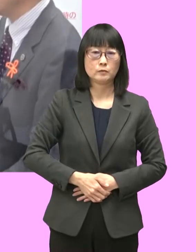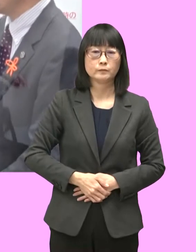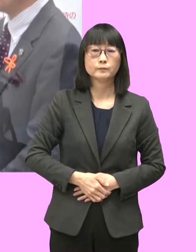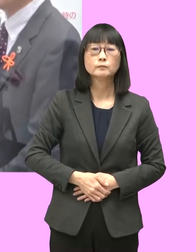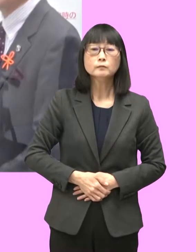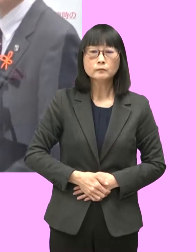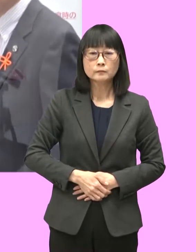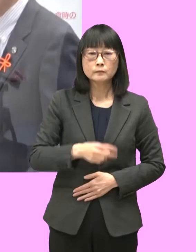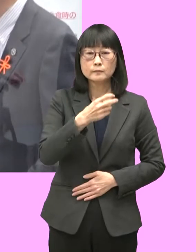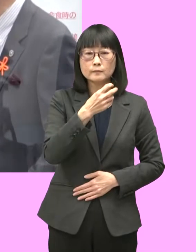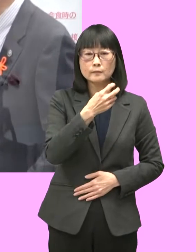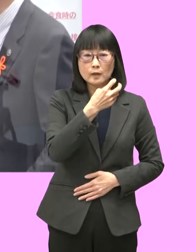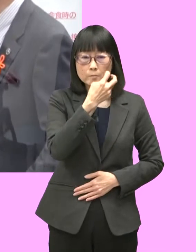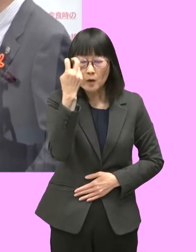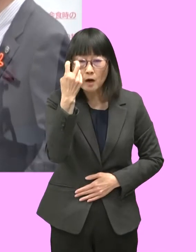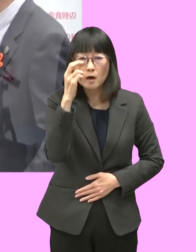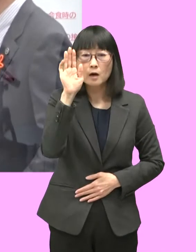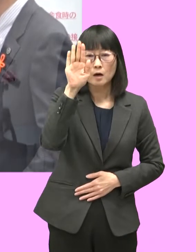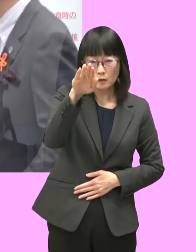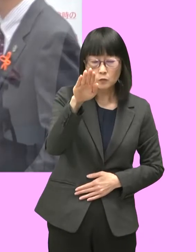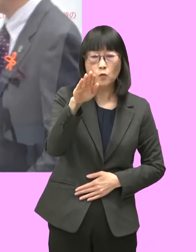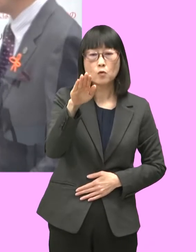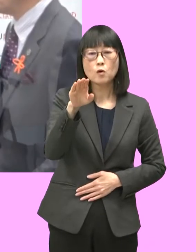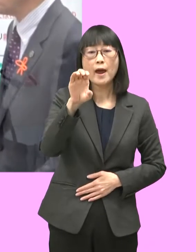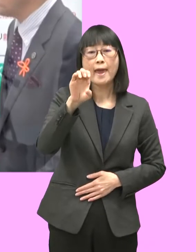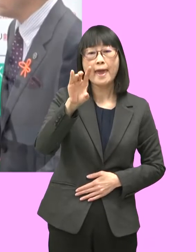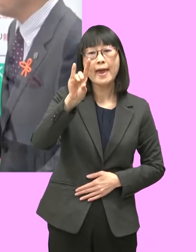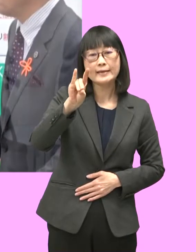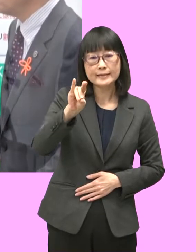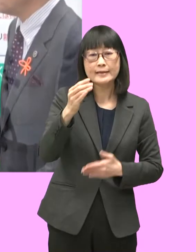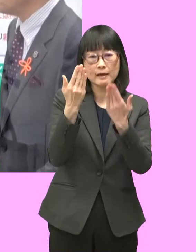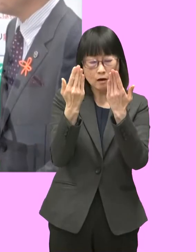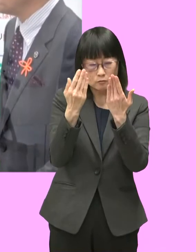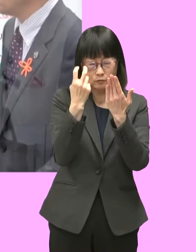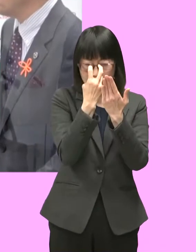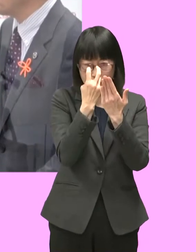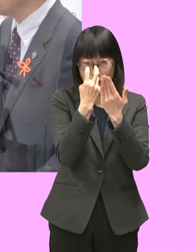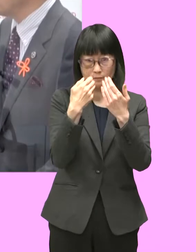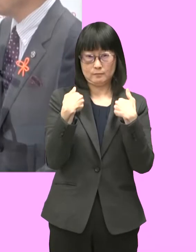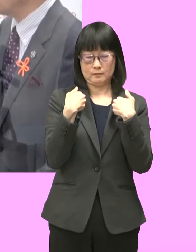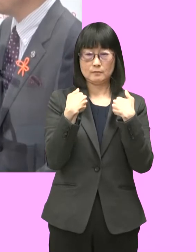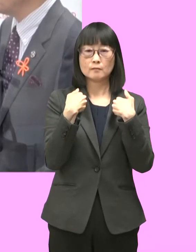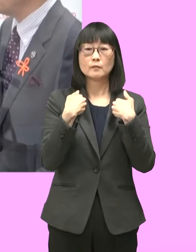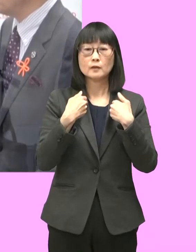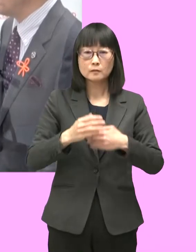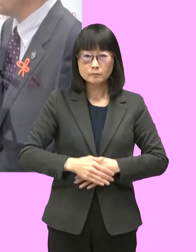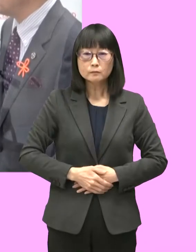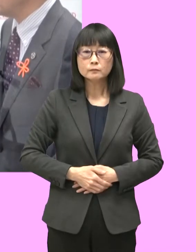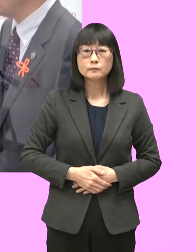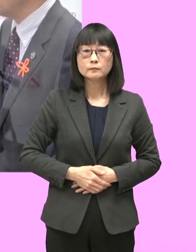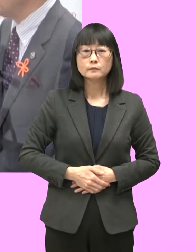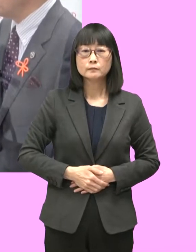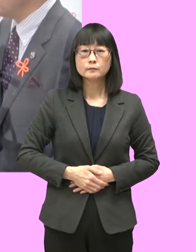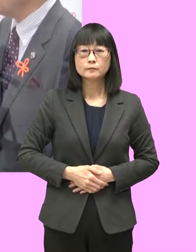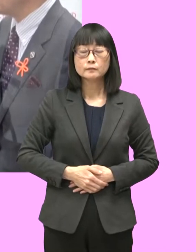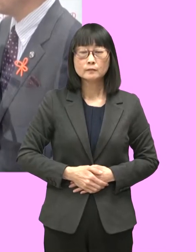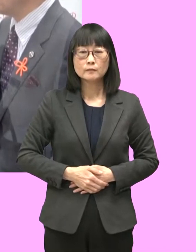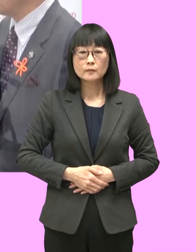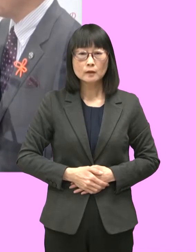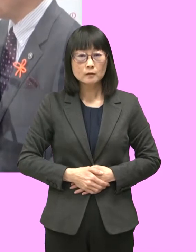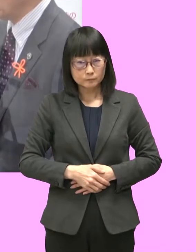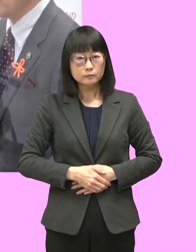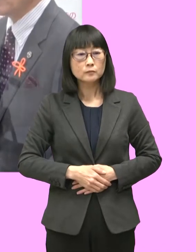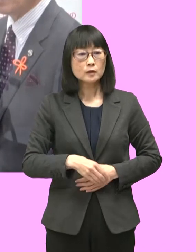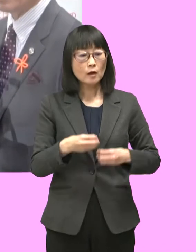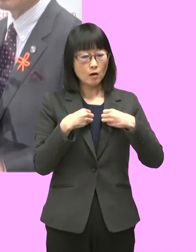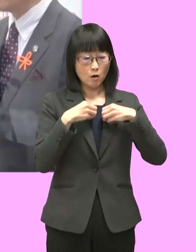積極的な疫学調査ということを保健所でやっておりまして、一つはその感染経路を把握してクラスターか